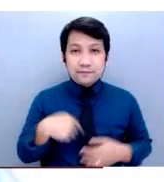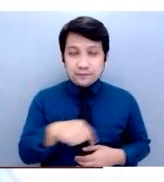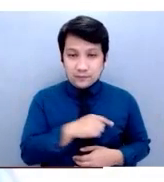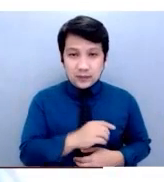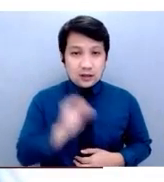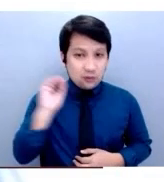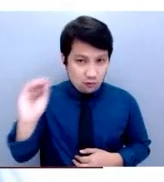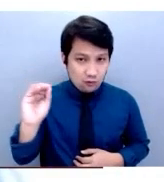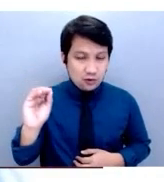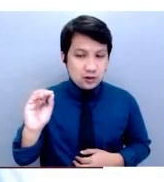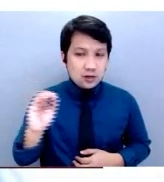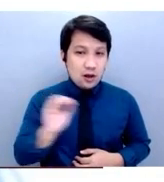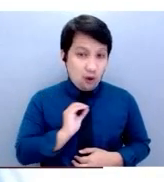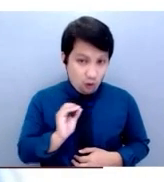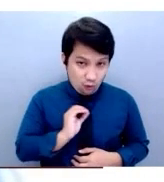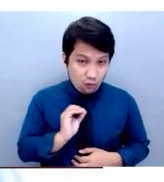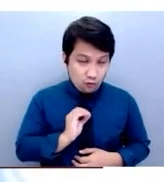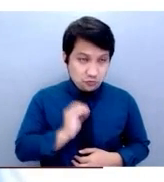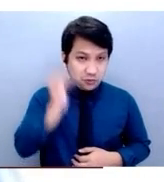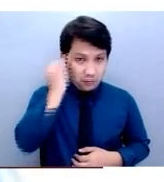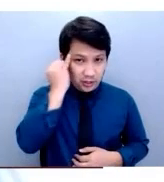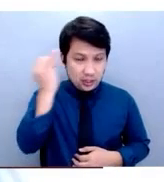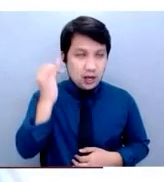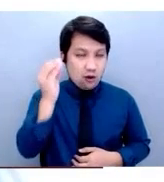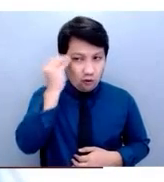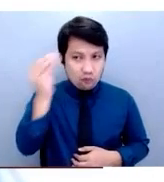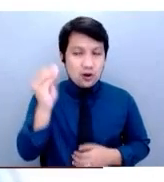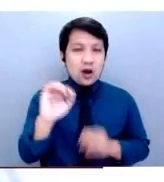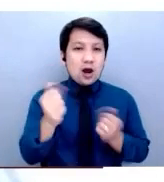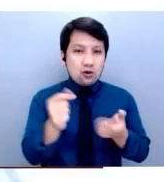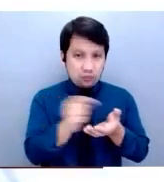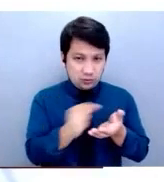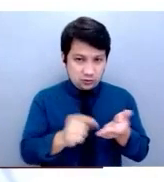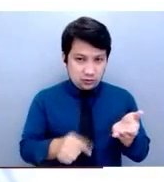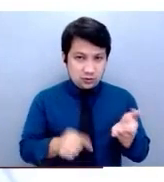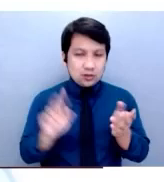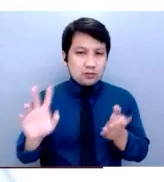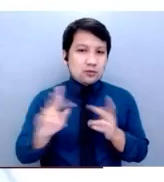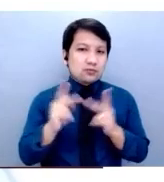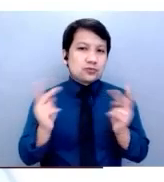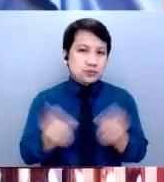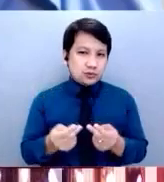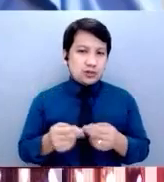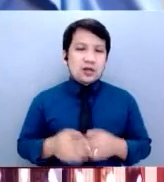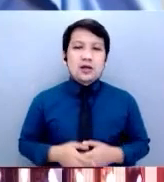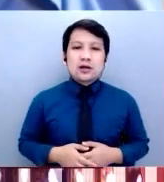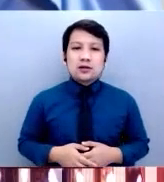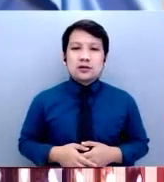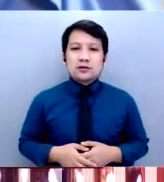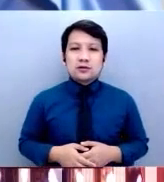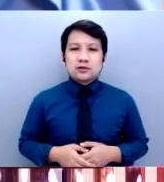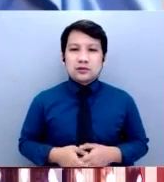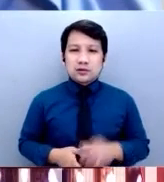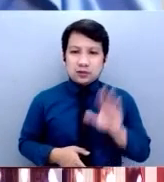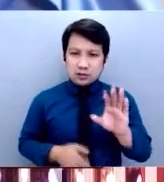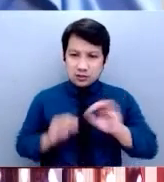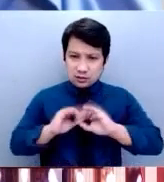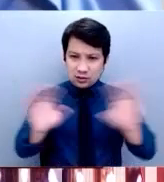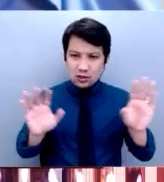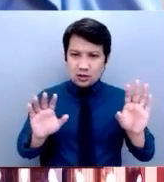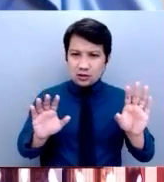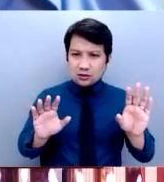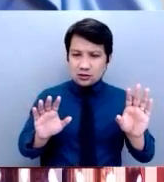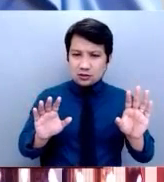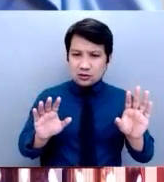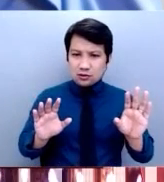sariling pananaw kung paano isusulat yung kanyang posisyon. Isa lang, sorry. Just need to be clear.